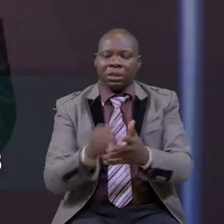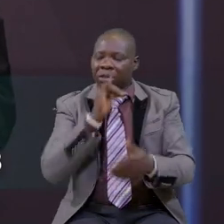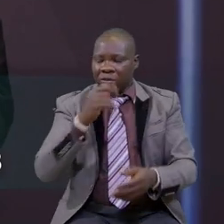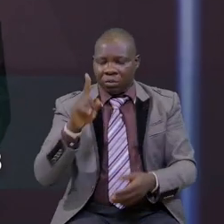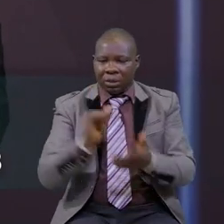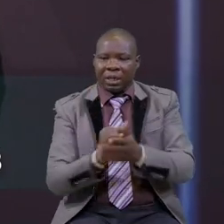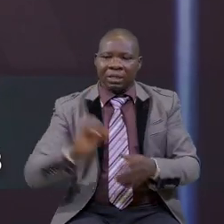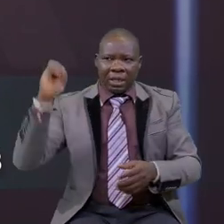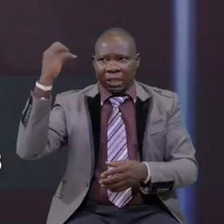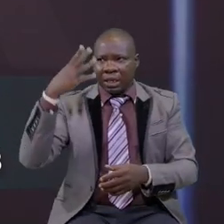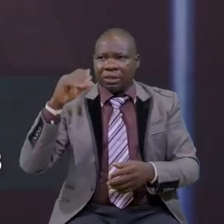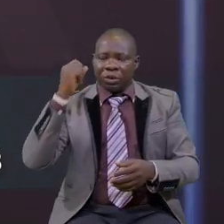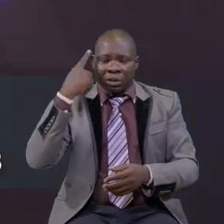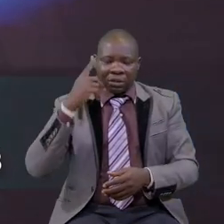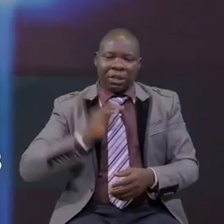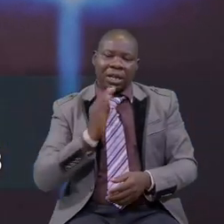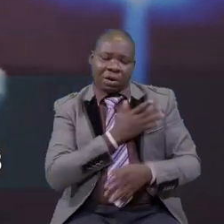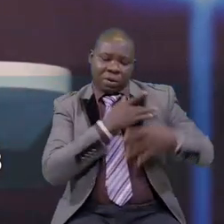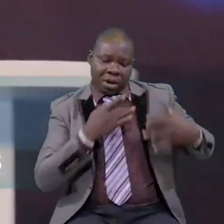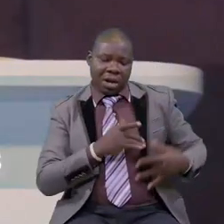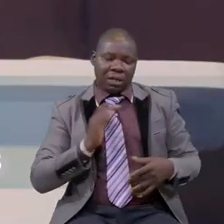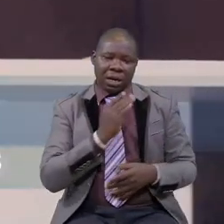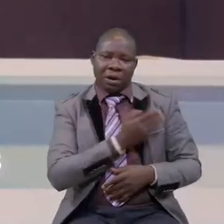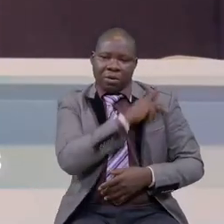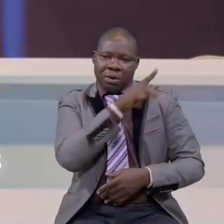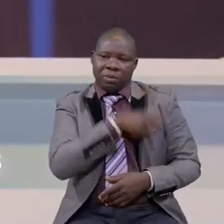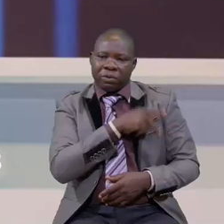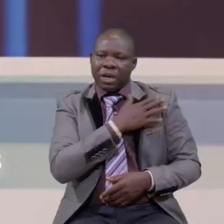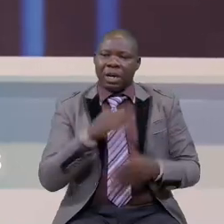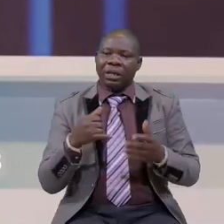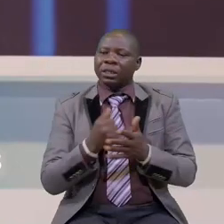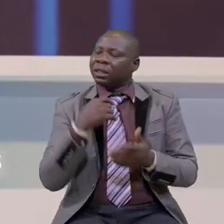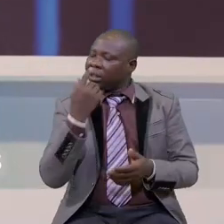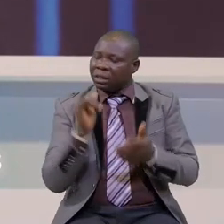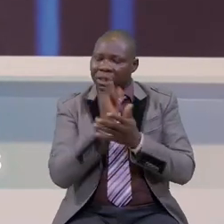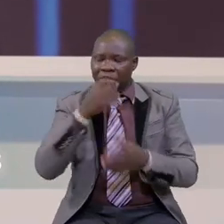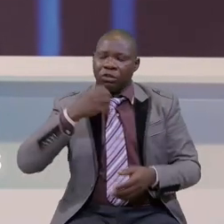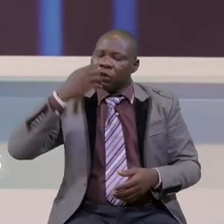qui illumine nos cœurs, notre personnalité et qui dit ça, c'est mauvais. Le